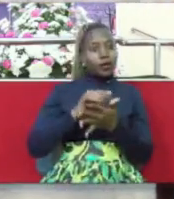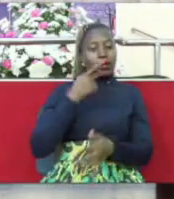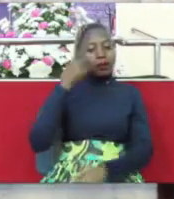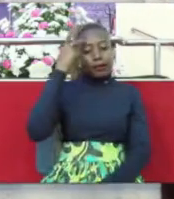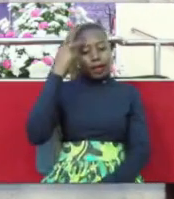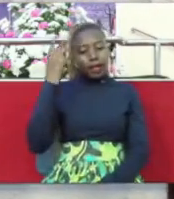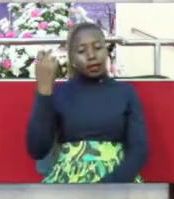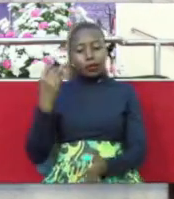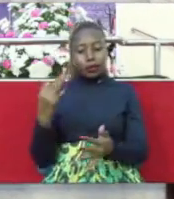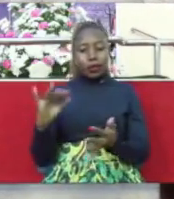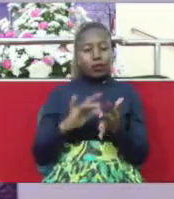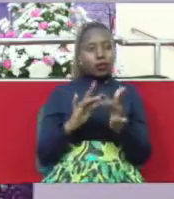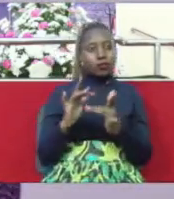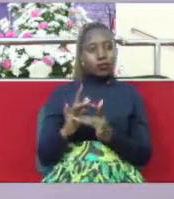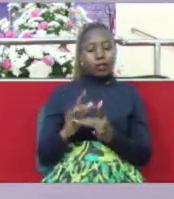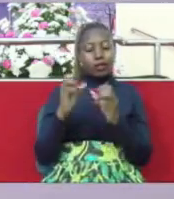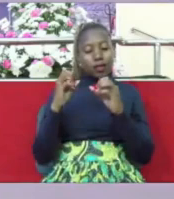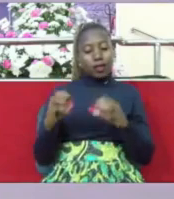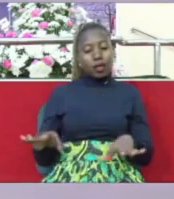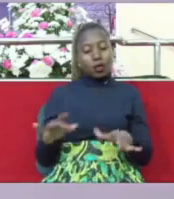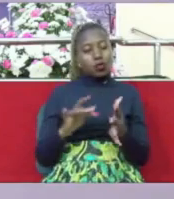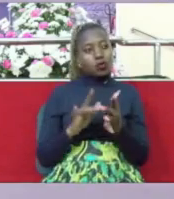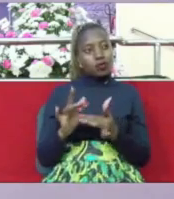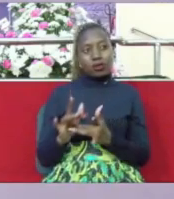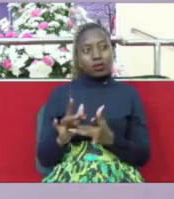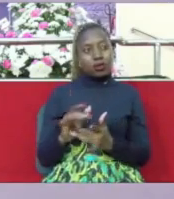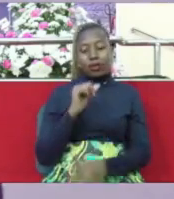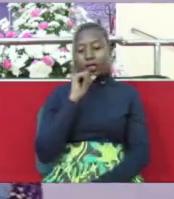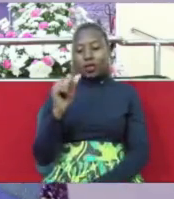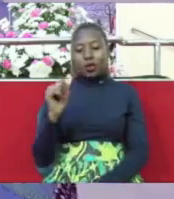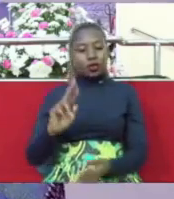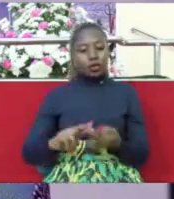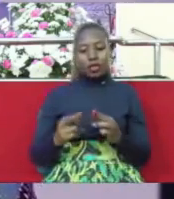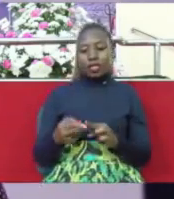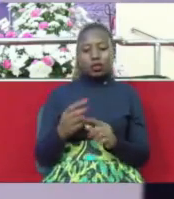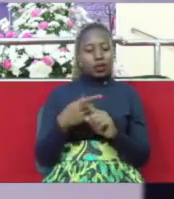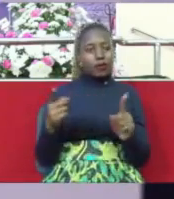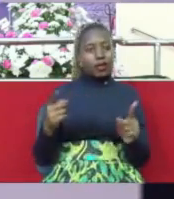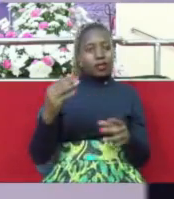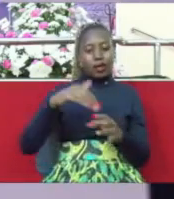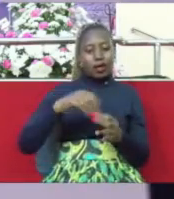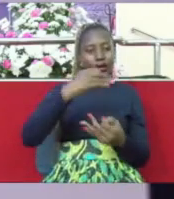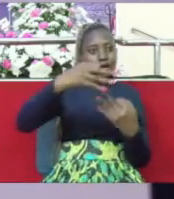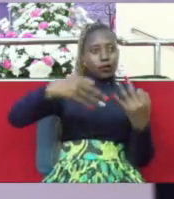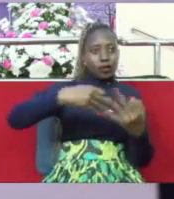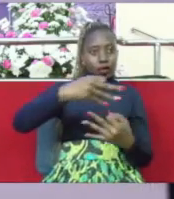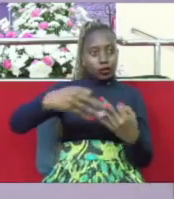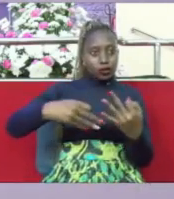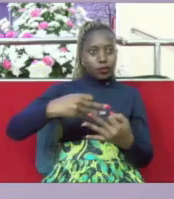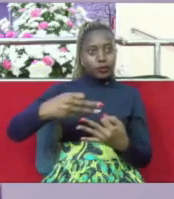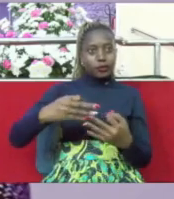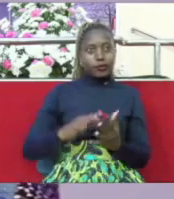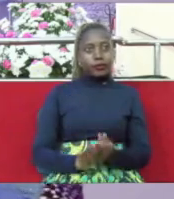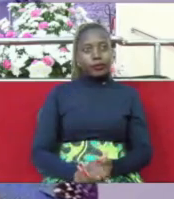him not in relationship but in fellowship. Lakini Yusufu na Maria walimpoteza si kwa sababu ya ungano lakini kwa sababu